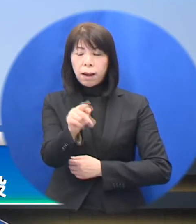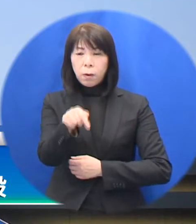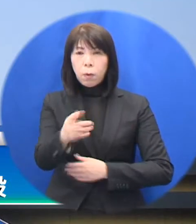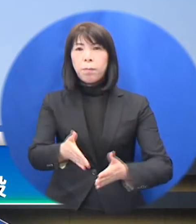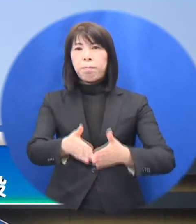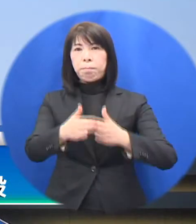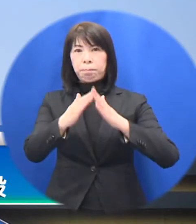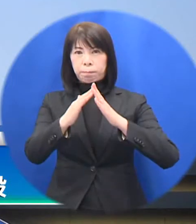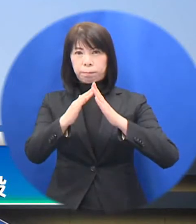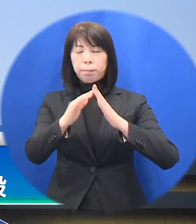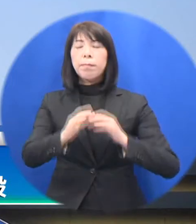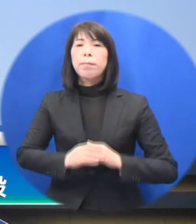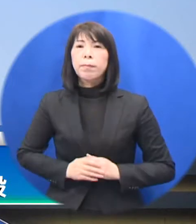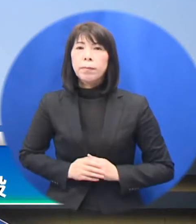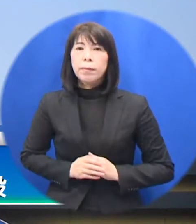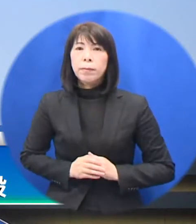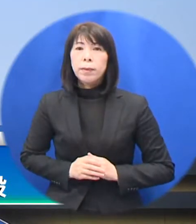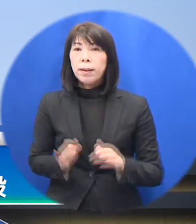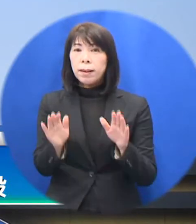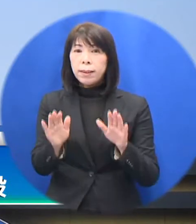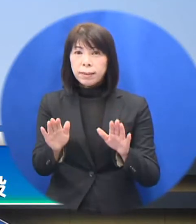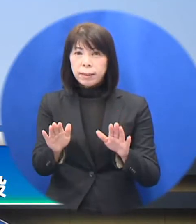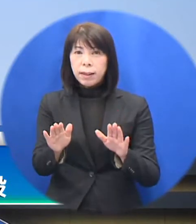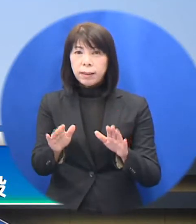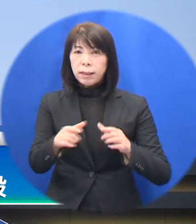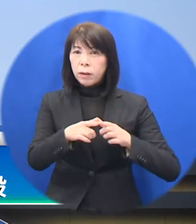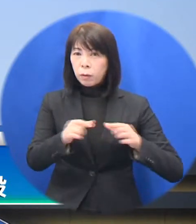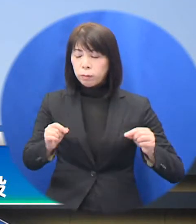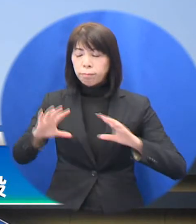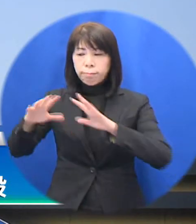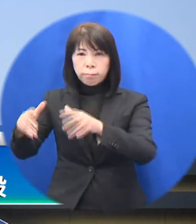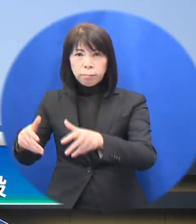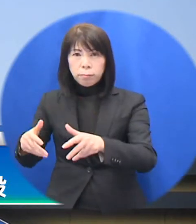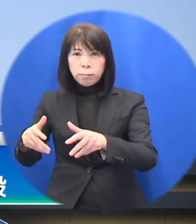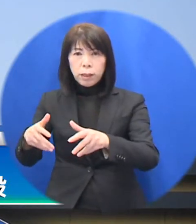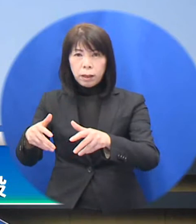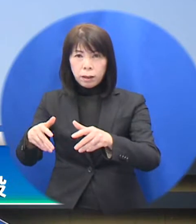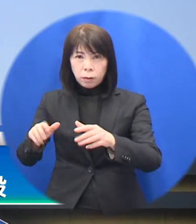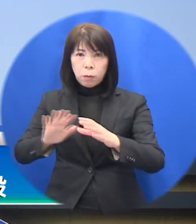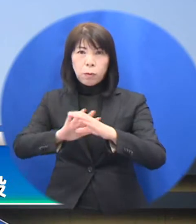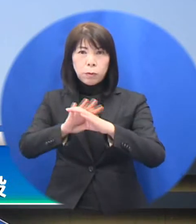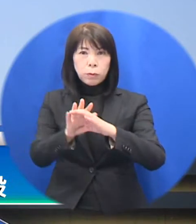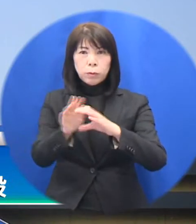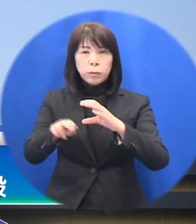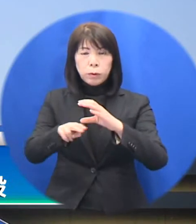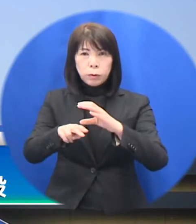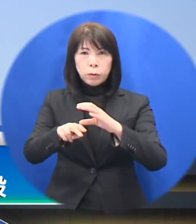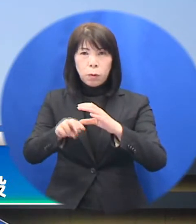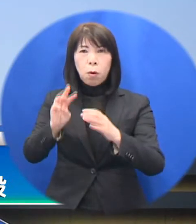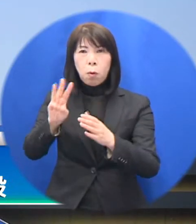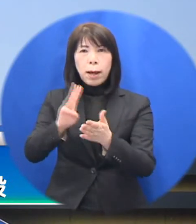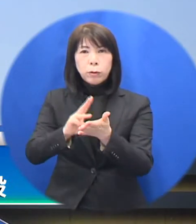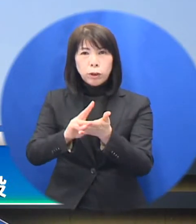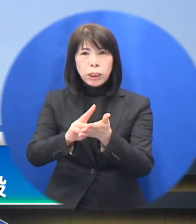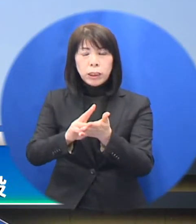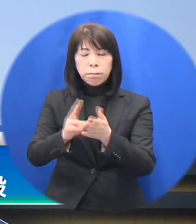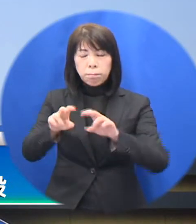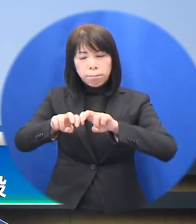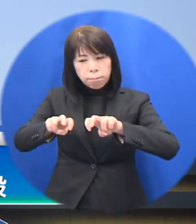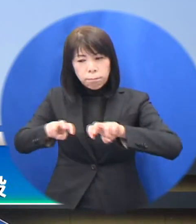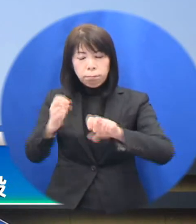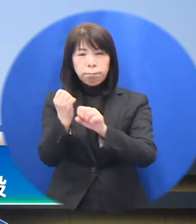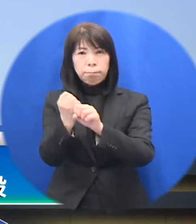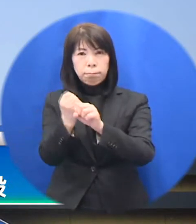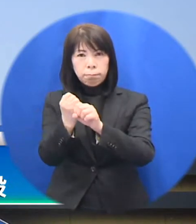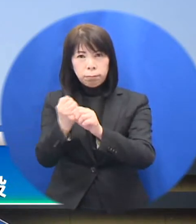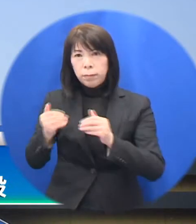しました。現在国内外で新型コロナウイルス感染症のワクチン開発が進